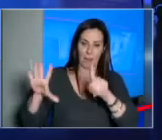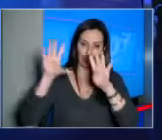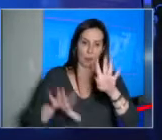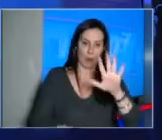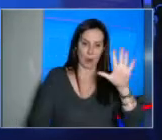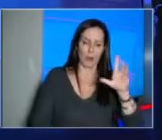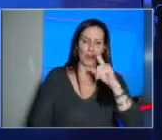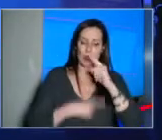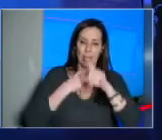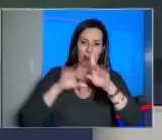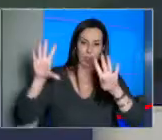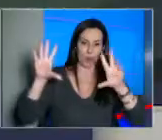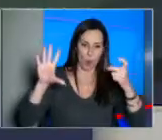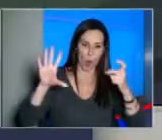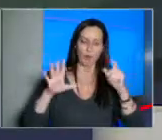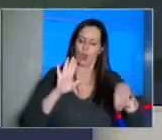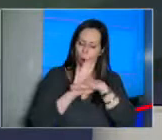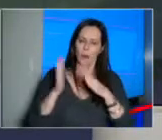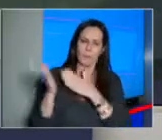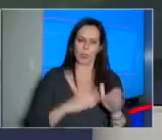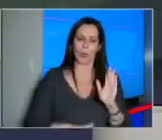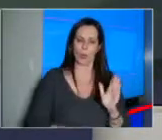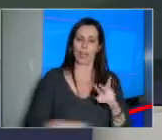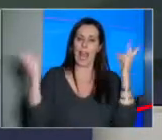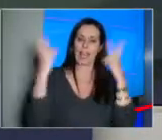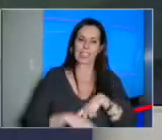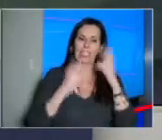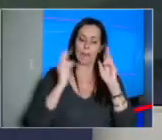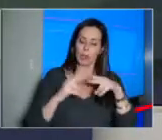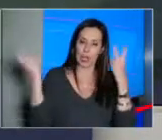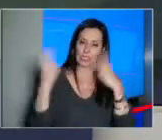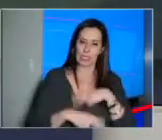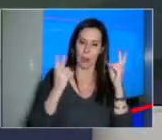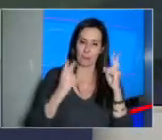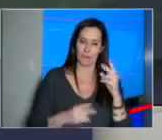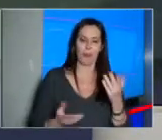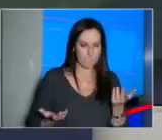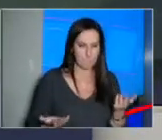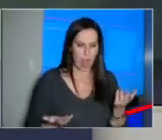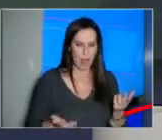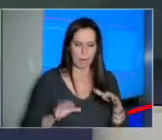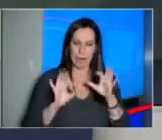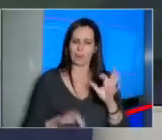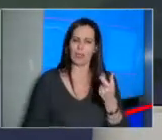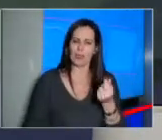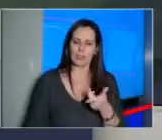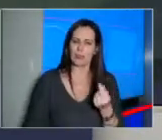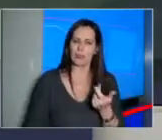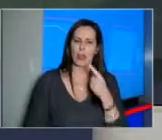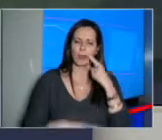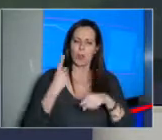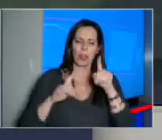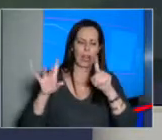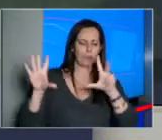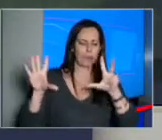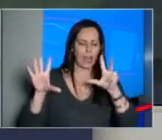אבל מ-1980 יש חקיקה מסודרת... לא חקיקה, הסכם מסודר נוסף. ובעצם בכמה כסף מדובר? משנת